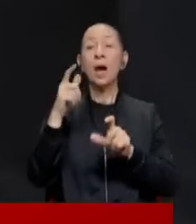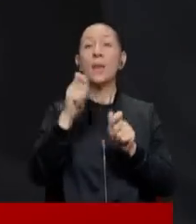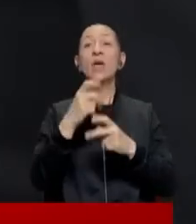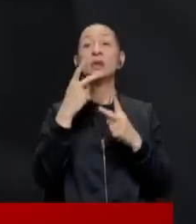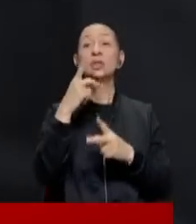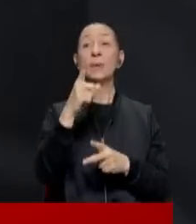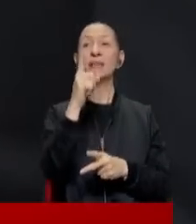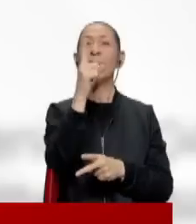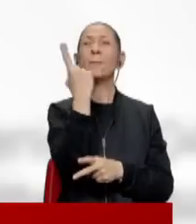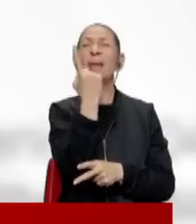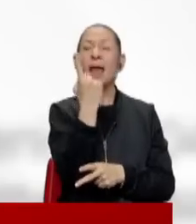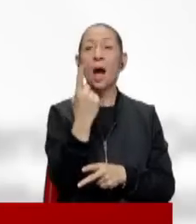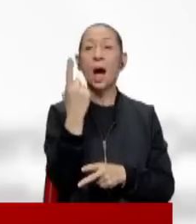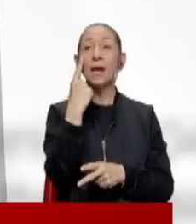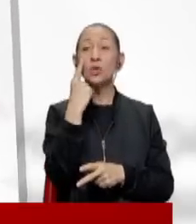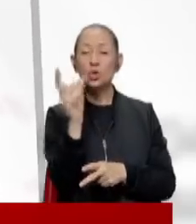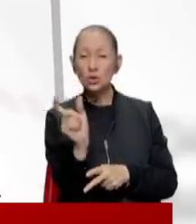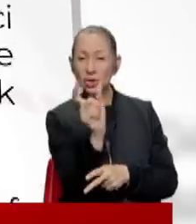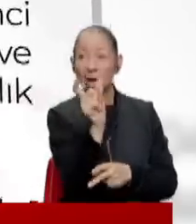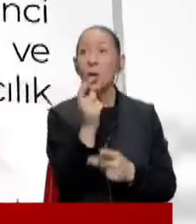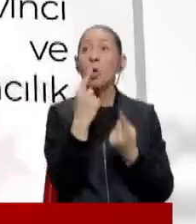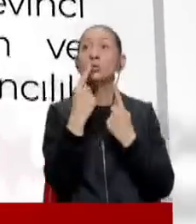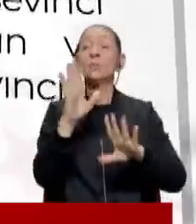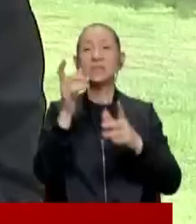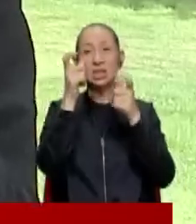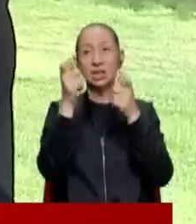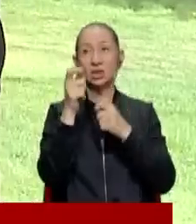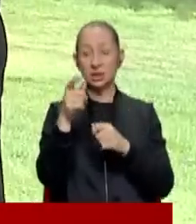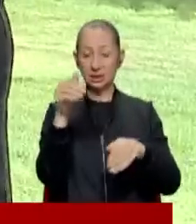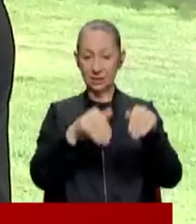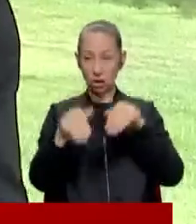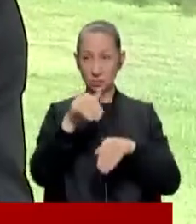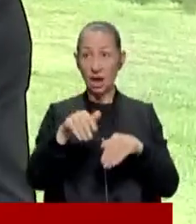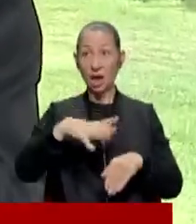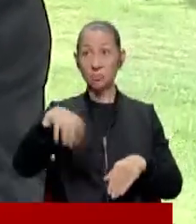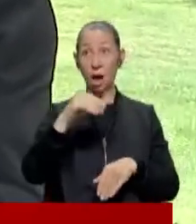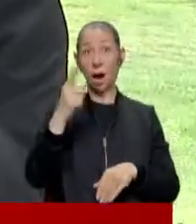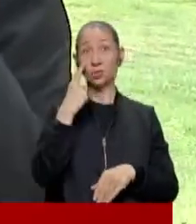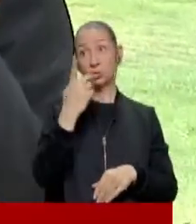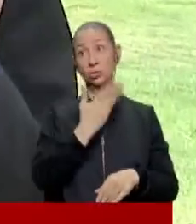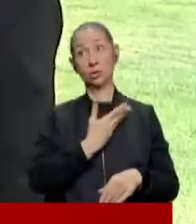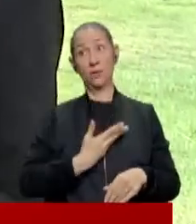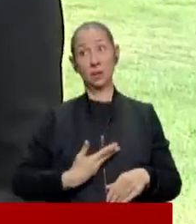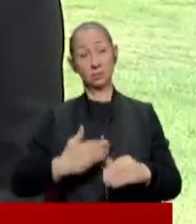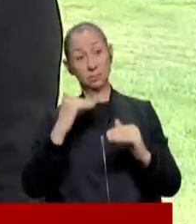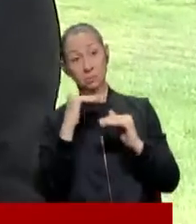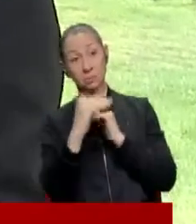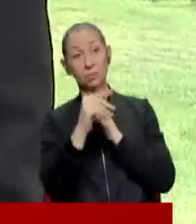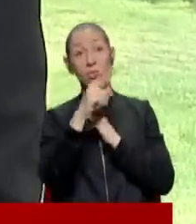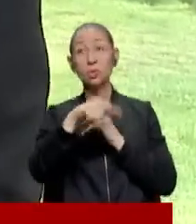açıklamada tek bir kere Atatürk ismini kullanmaması da dikkat çekti seçimde hepsi Atatürk'ü seven seçmenlerimiz